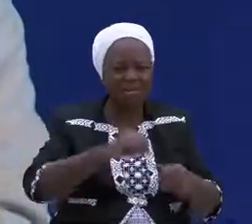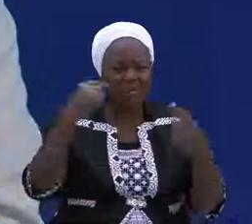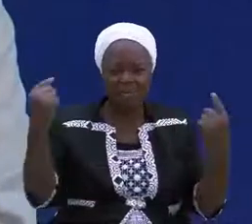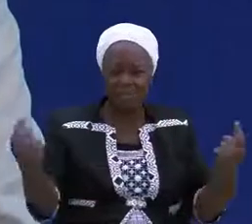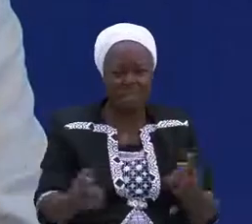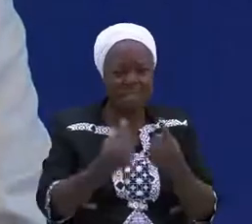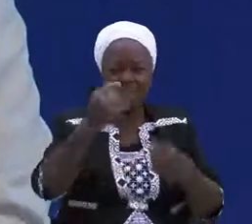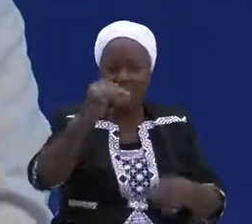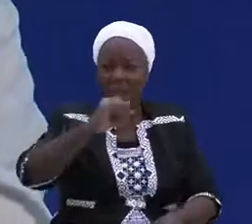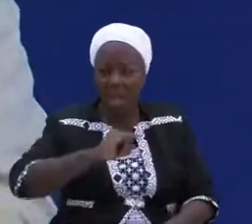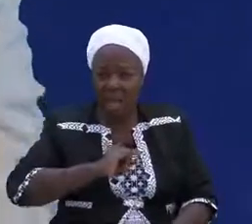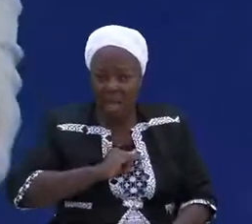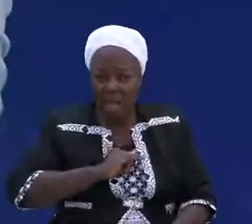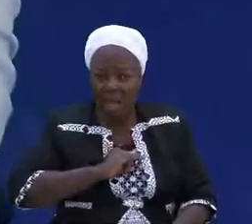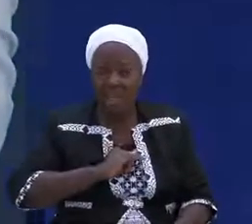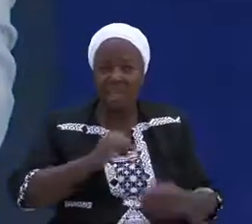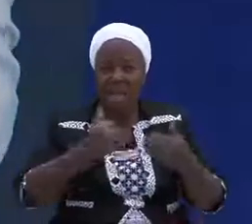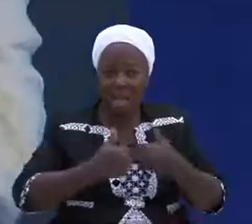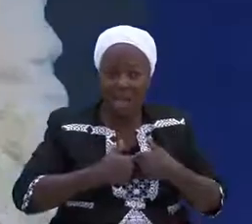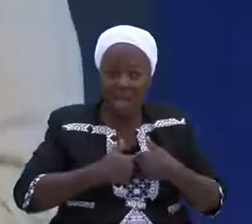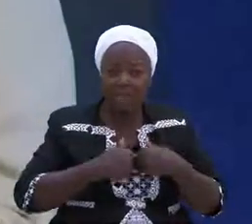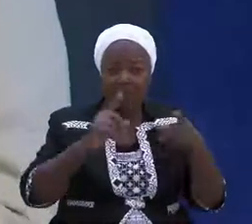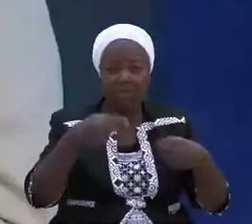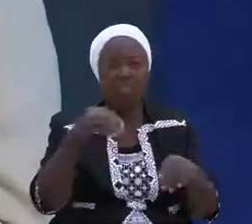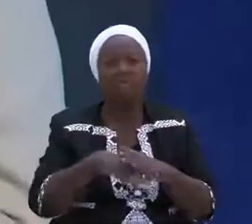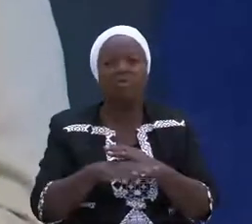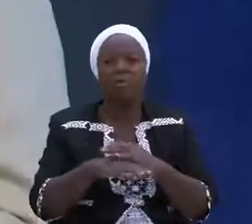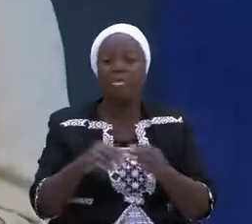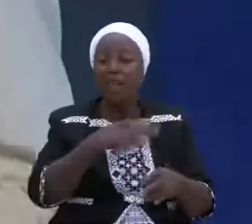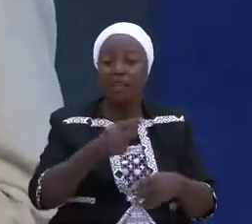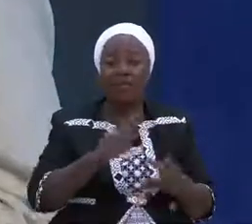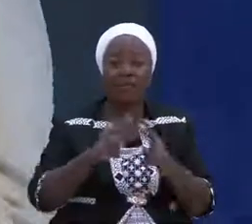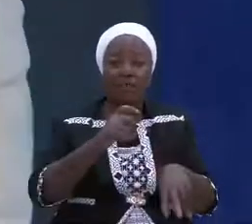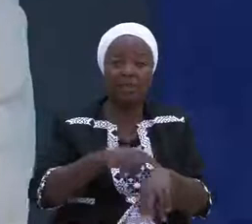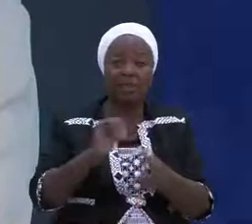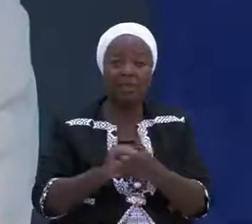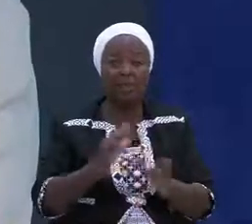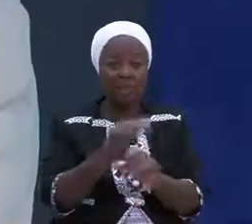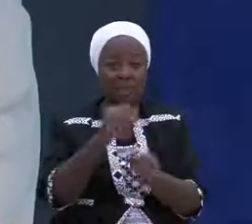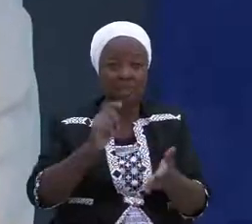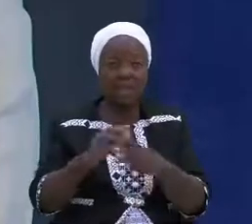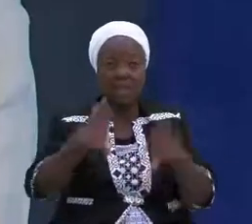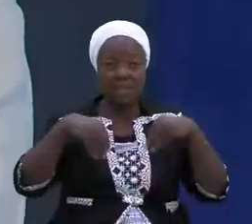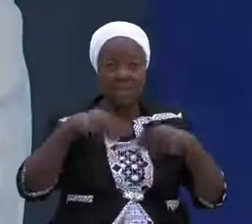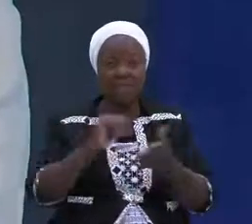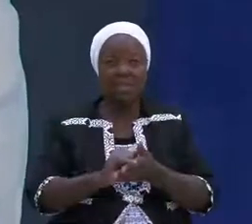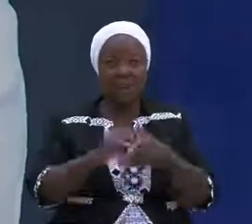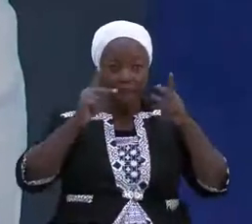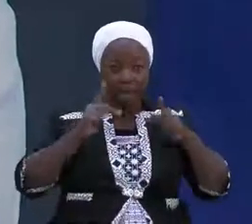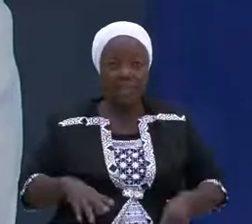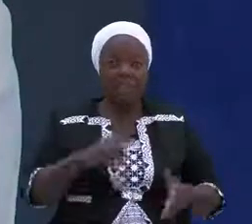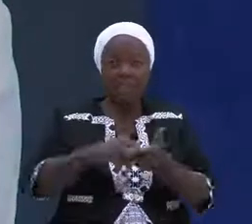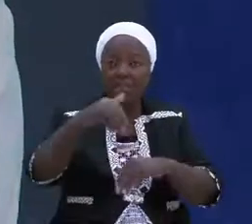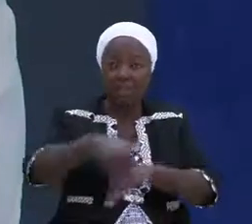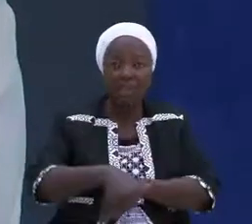tout péché que j'ai commis. Et dès que tu prends ça personnellement ce soir, il